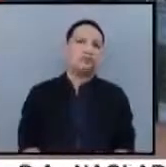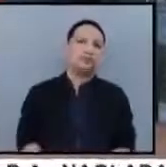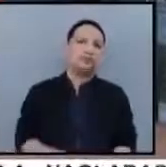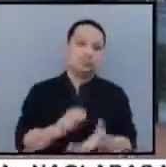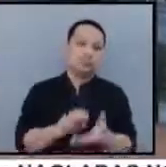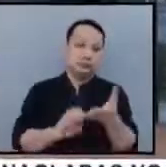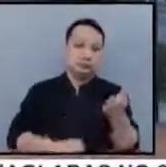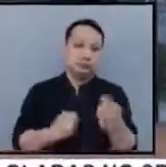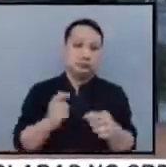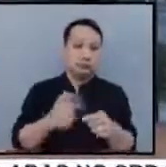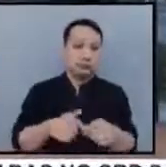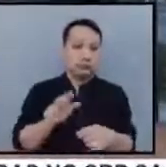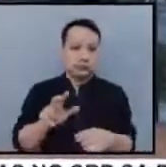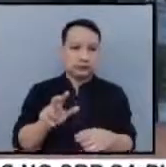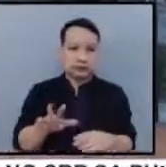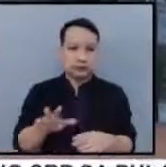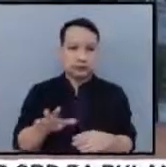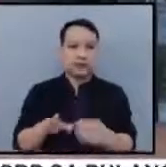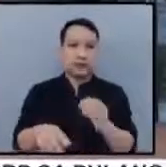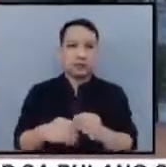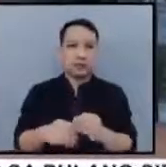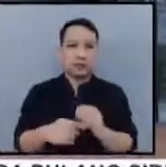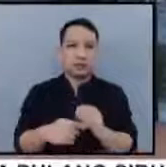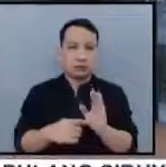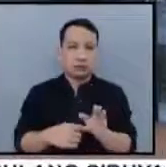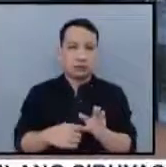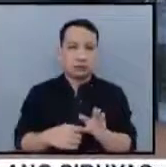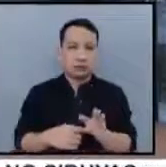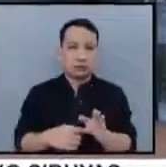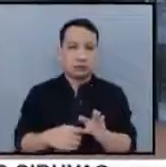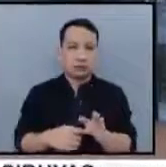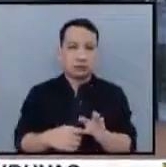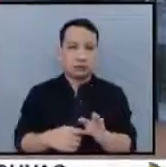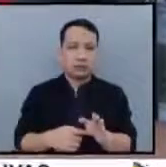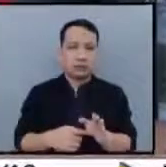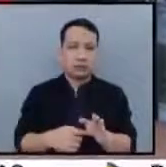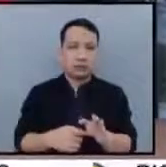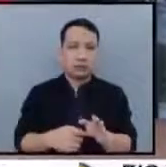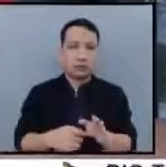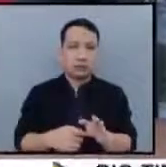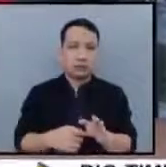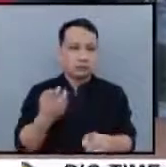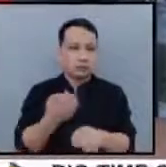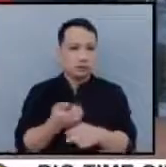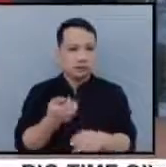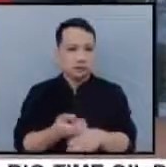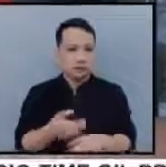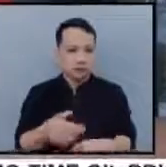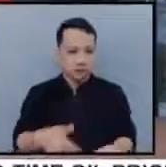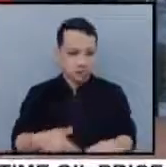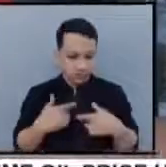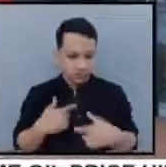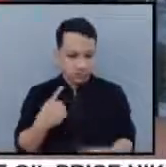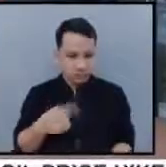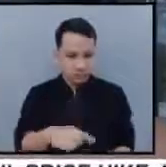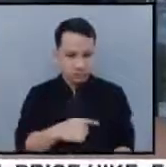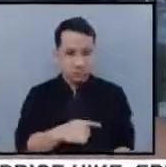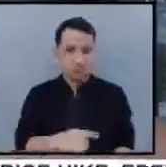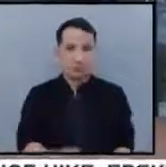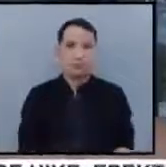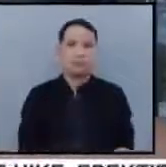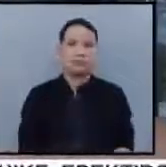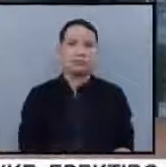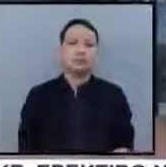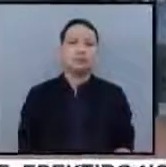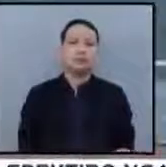34. Yan dati kasi yung diesel, ang diesel na yun. Mahirap kasi ngayon buhay namin. Kaya kami dito, nakikilabas lang po